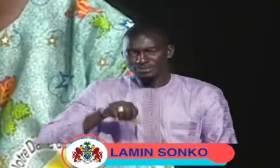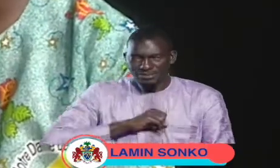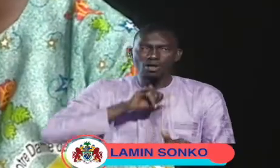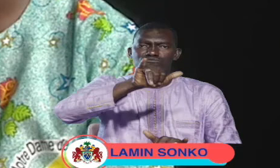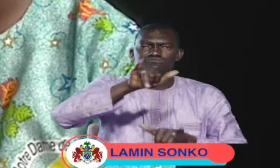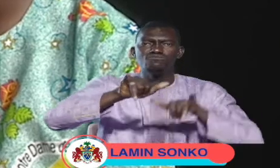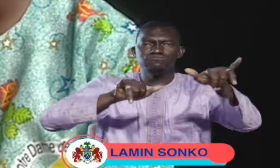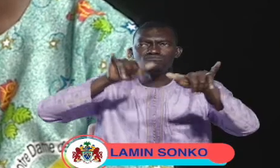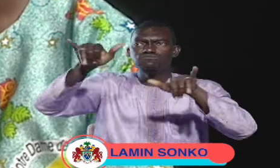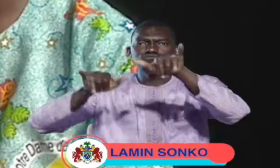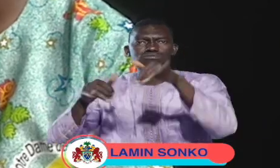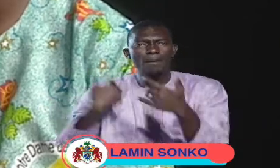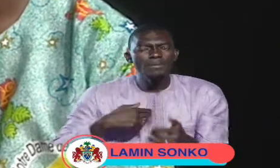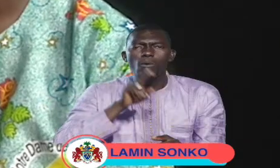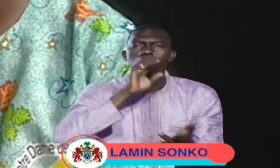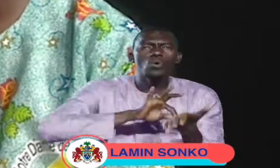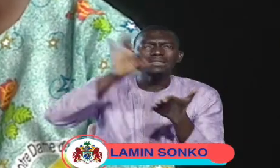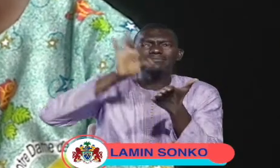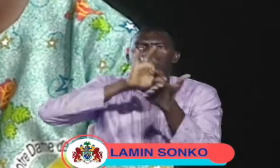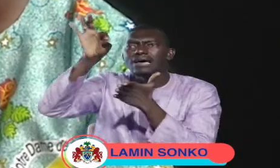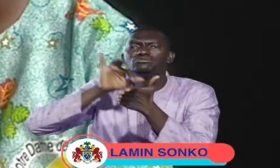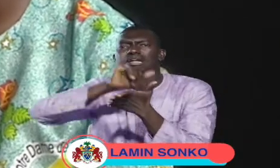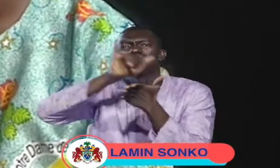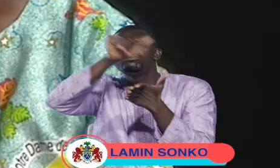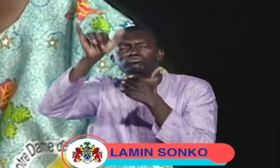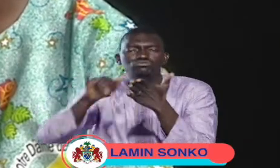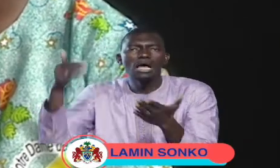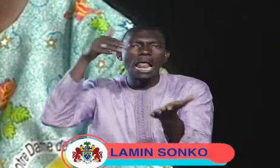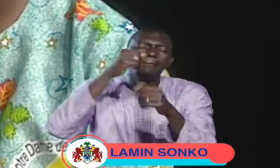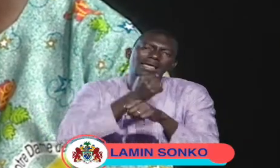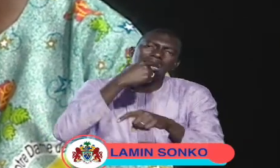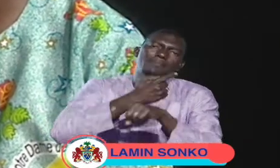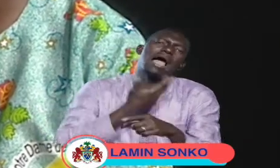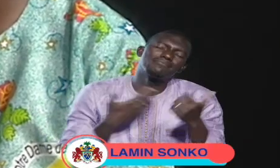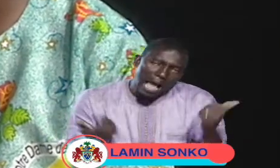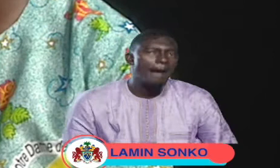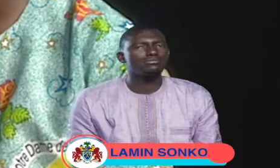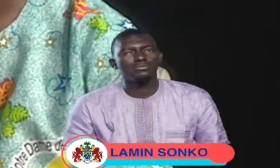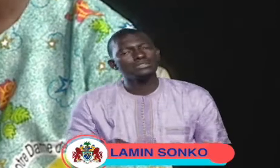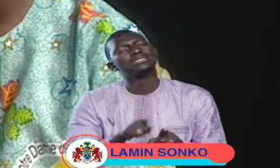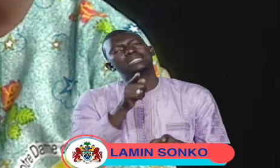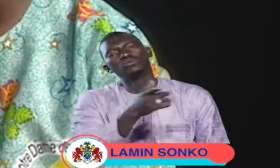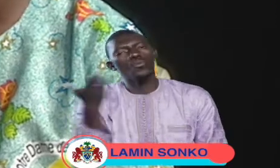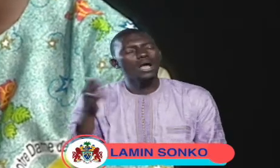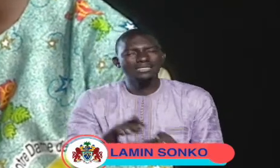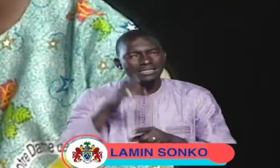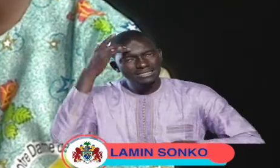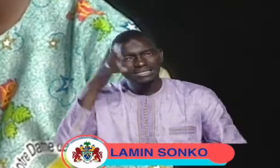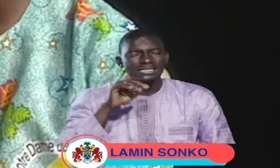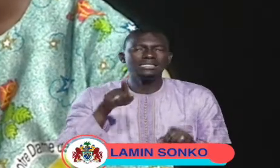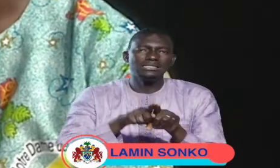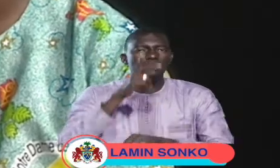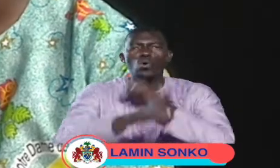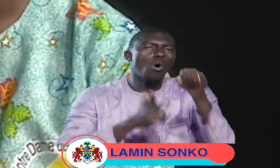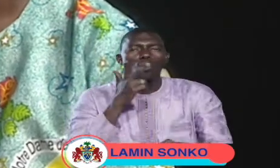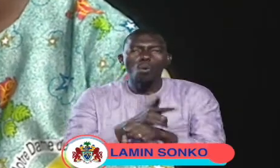tamalale asine nan gambia jan skato tane na molte o bayenol walatina nyin kuran keso bi afele ay bankol be buru dunia